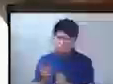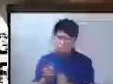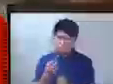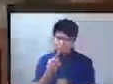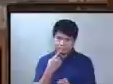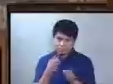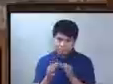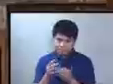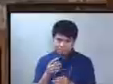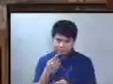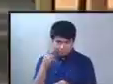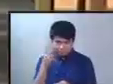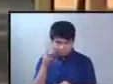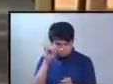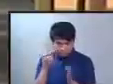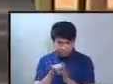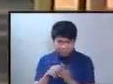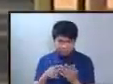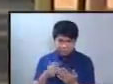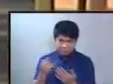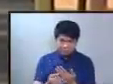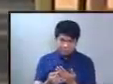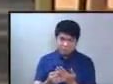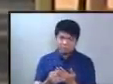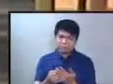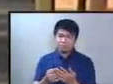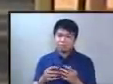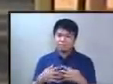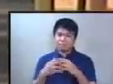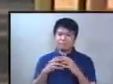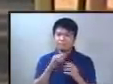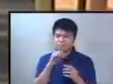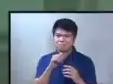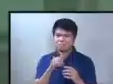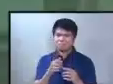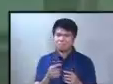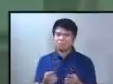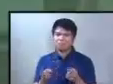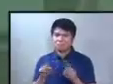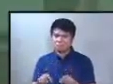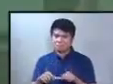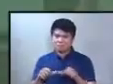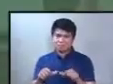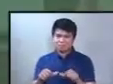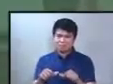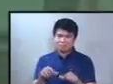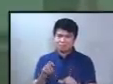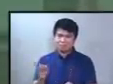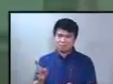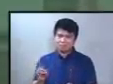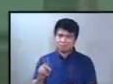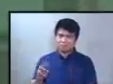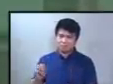Villar ang ilan sa mga proyekto ng Build, Build, Build na hindi na matutuloy, kabilang ang higit 18 kilometers na Sorsogon-Samar